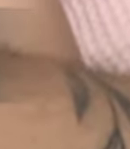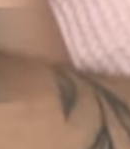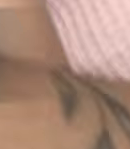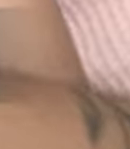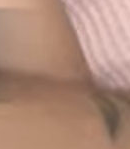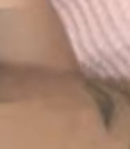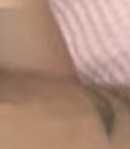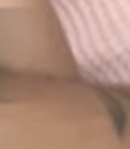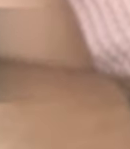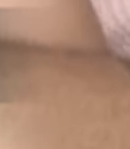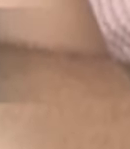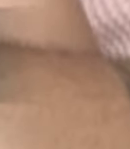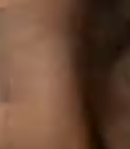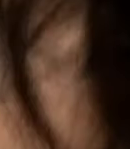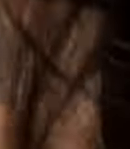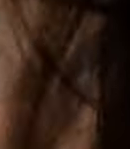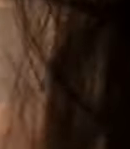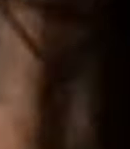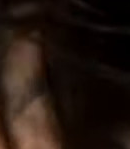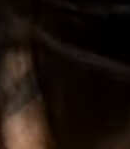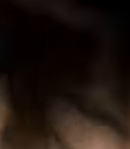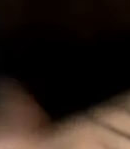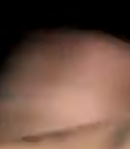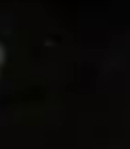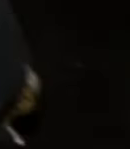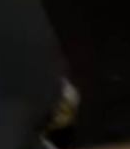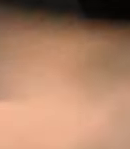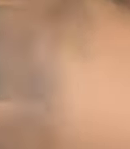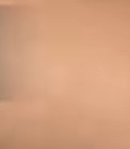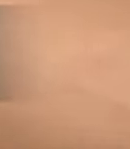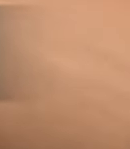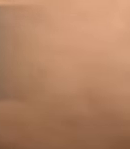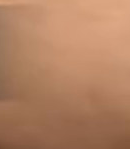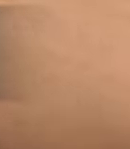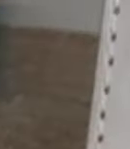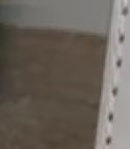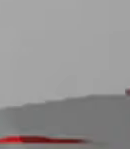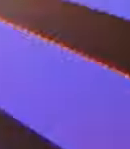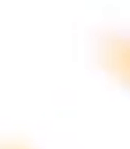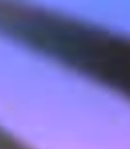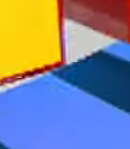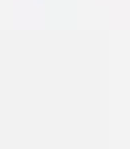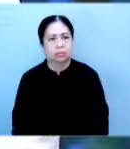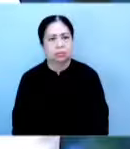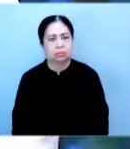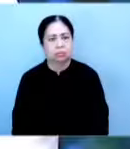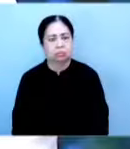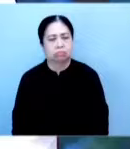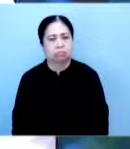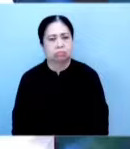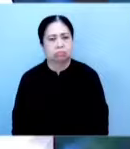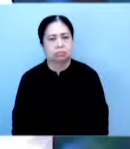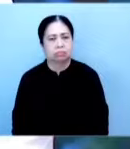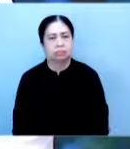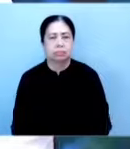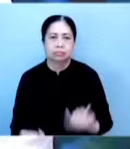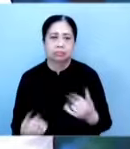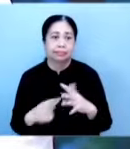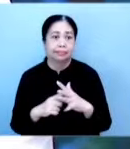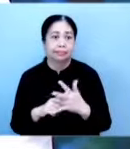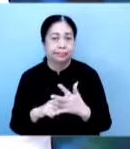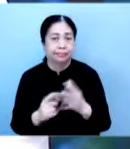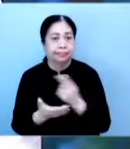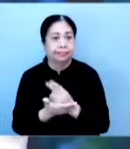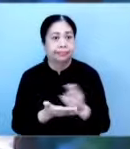magulang yan naman po ang tatalakayin natin sa working Mom at sa pagsisimula naman ng semana